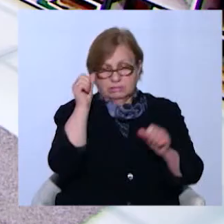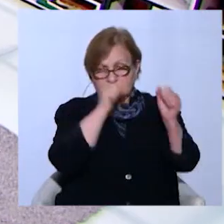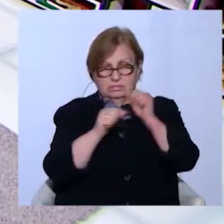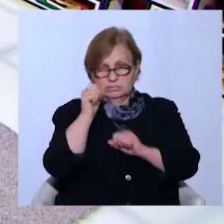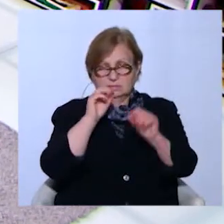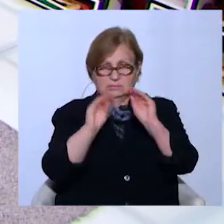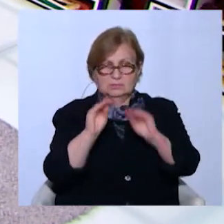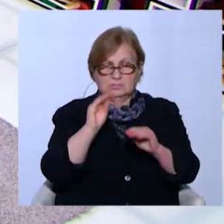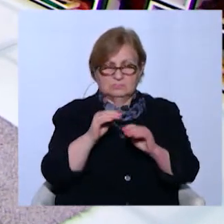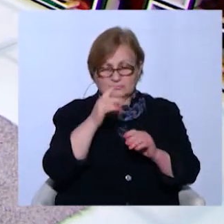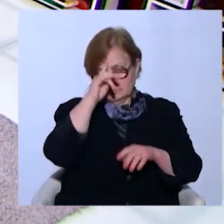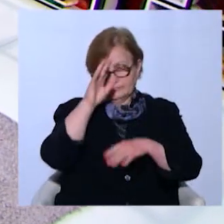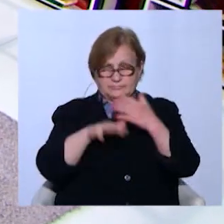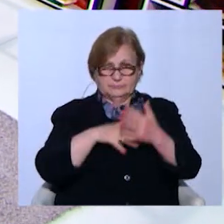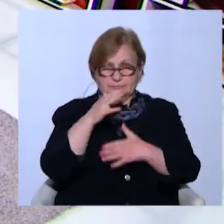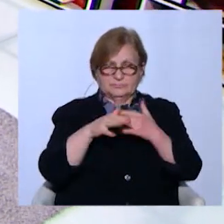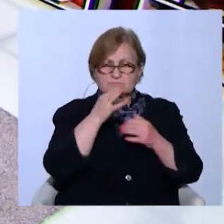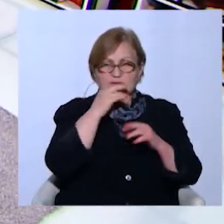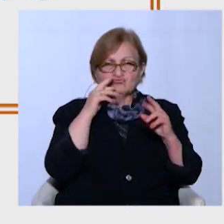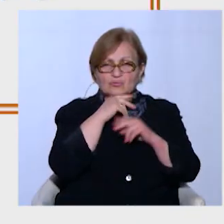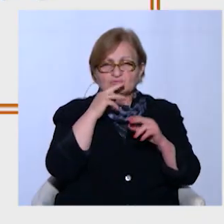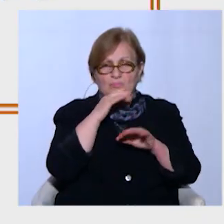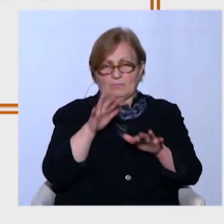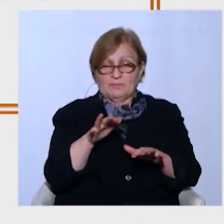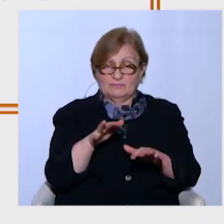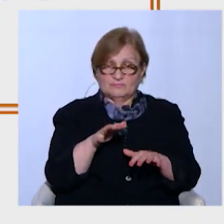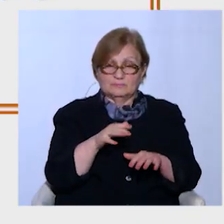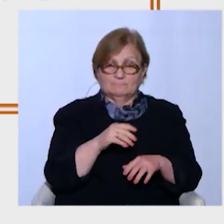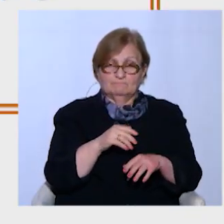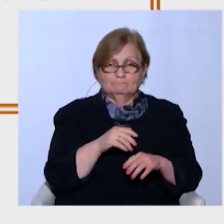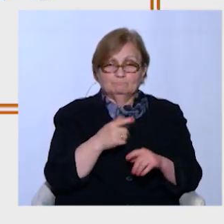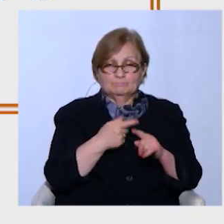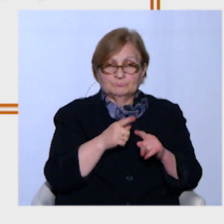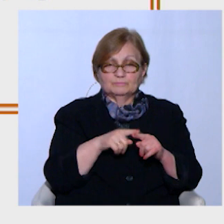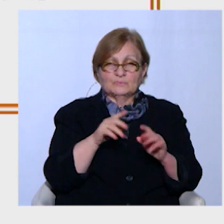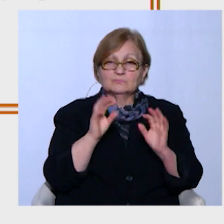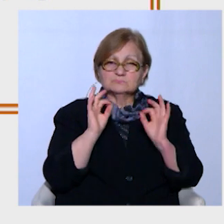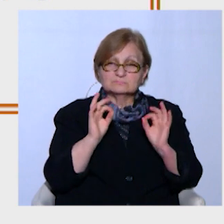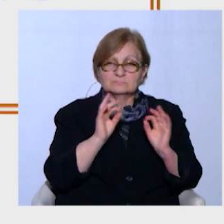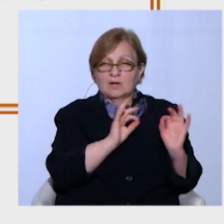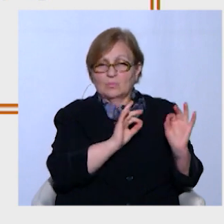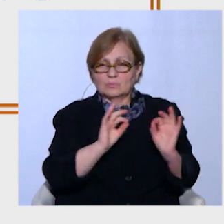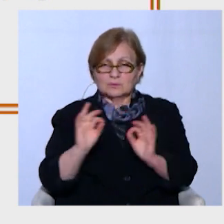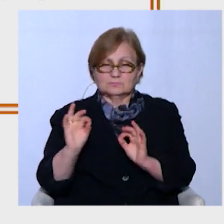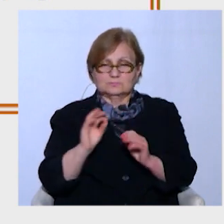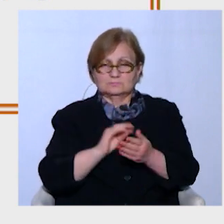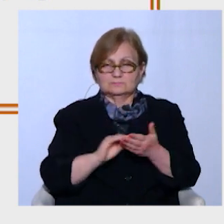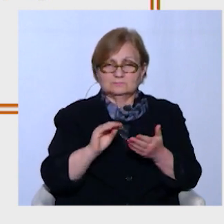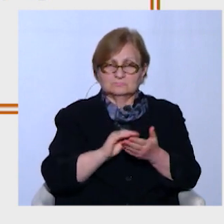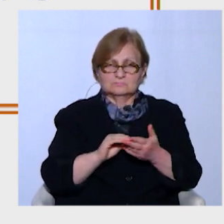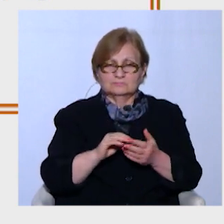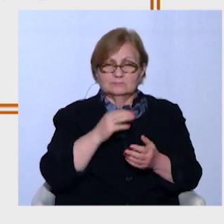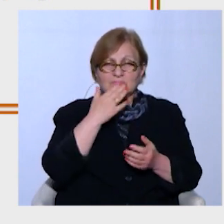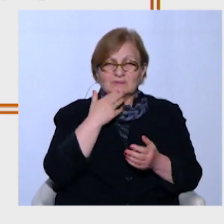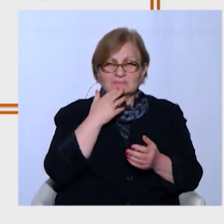ნაწერს, იკარგებიან ხოლმე მოსწავლეები ნაწერში, მეც ასე ვიყავი ალბათ. აი ესე დაორგანიზეთ ხოლმე ჩანაწერი და